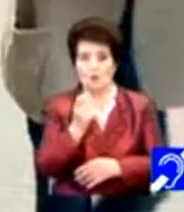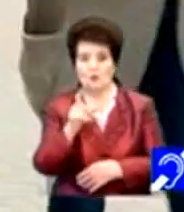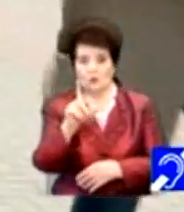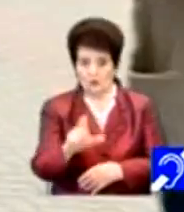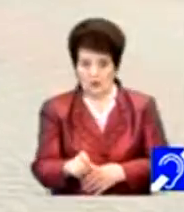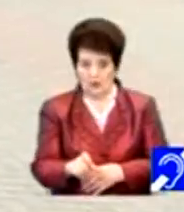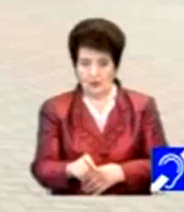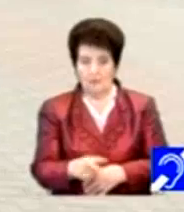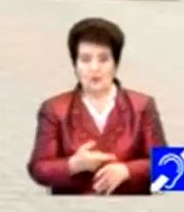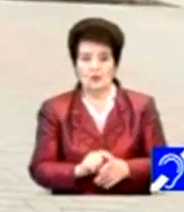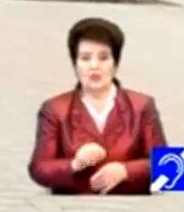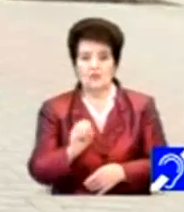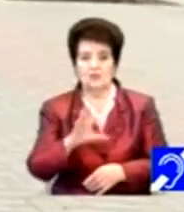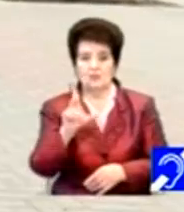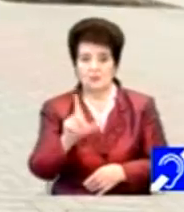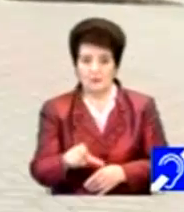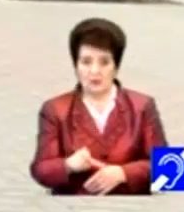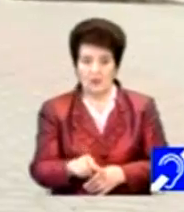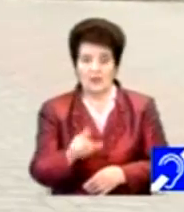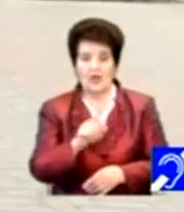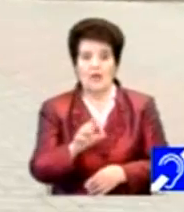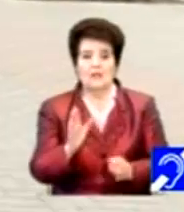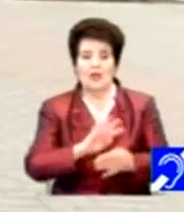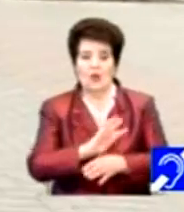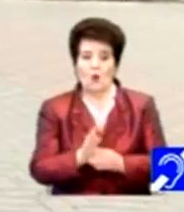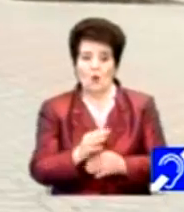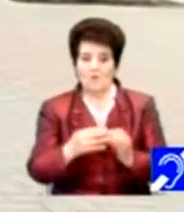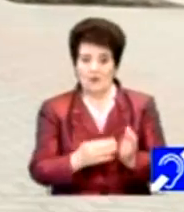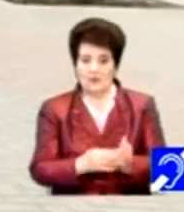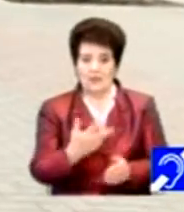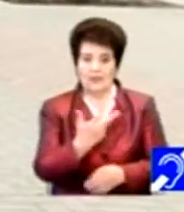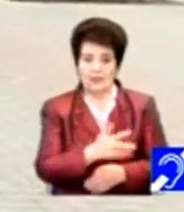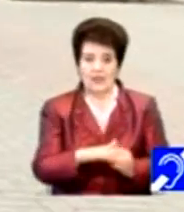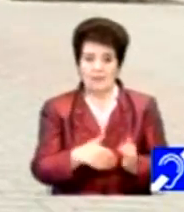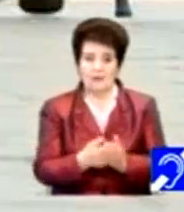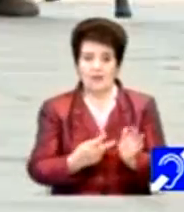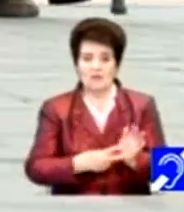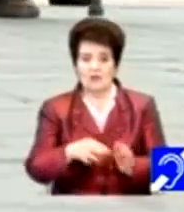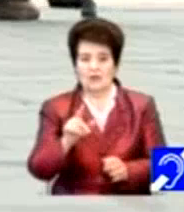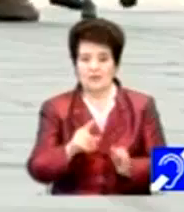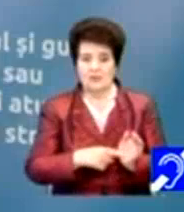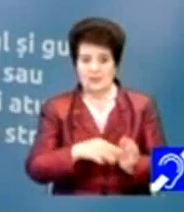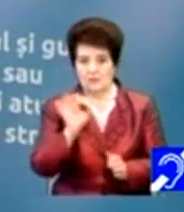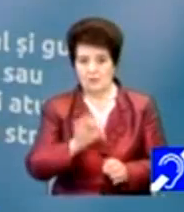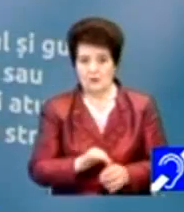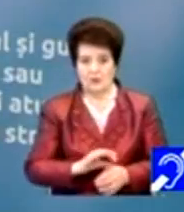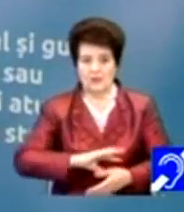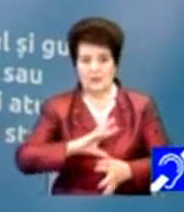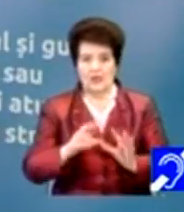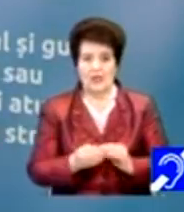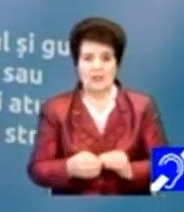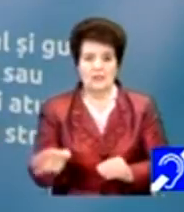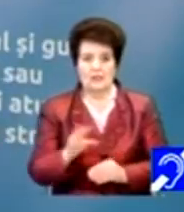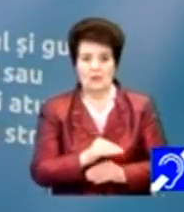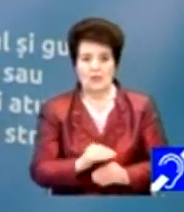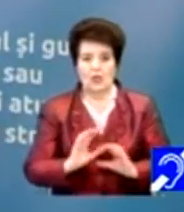avem 0,15%, iar pentru infecția COVID-19 avem de la 3 până la 6% în toată lumea. Cu alte cuvinte,